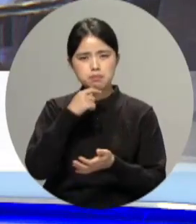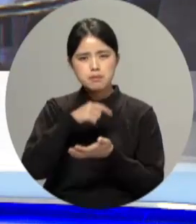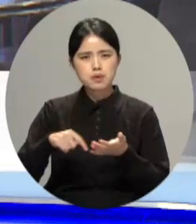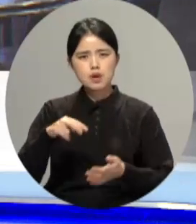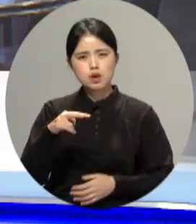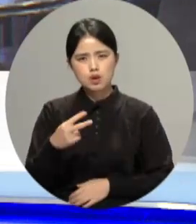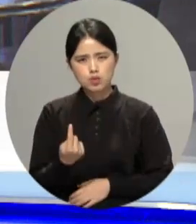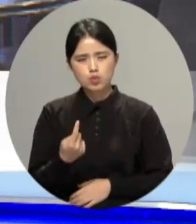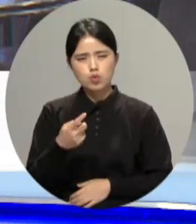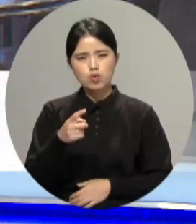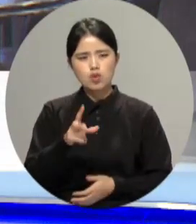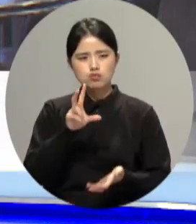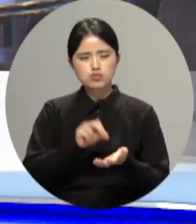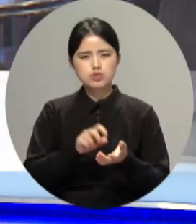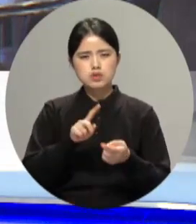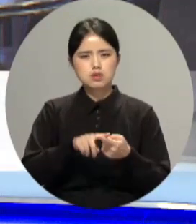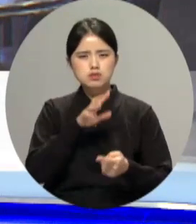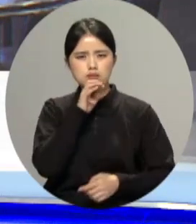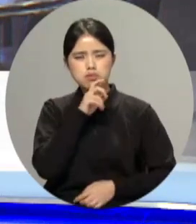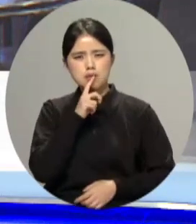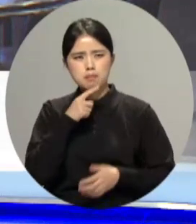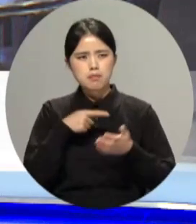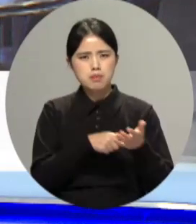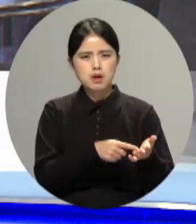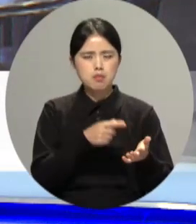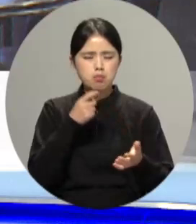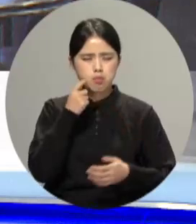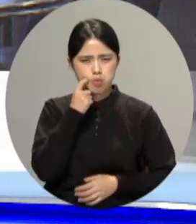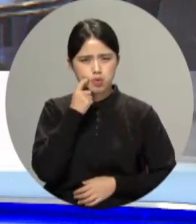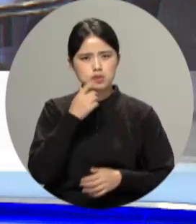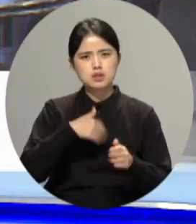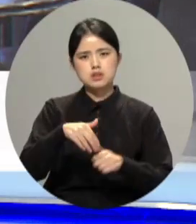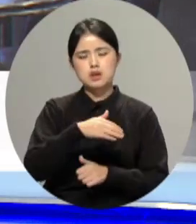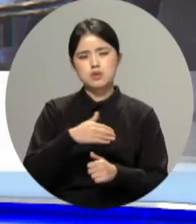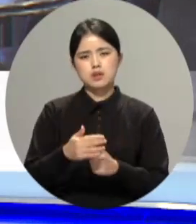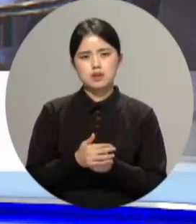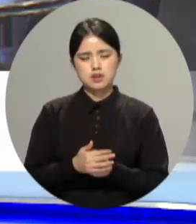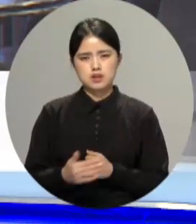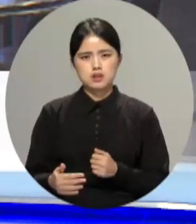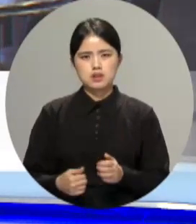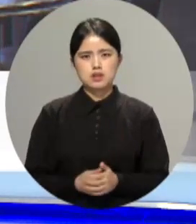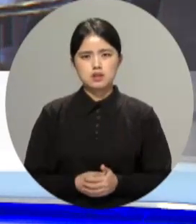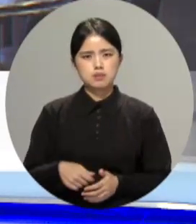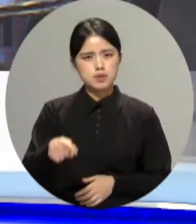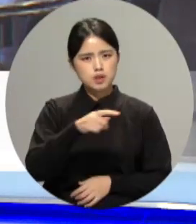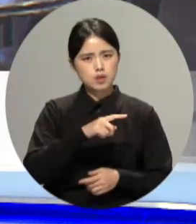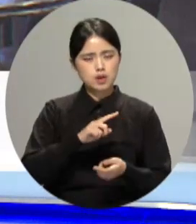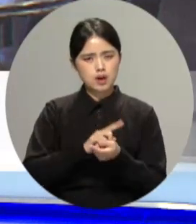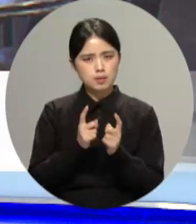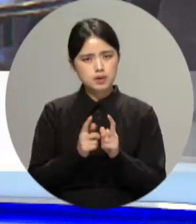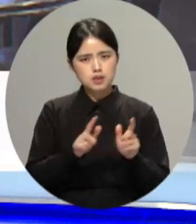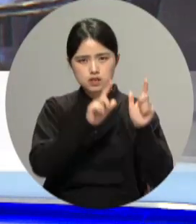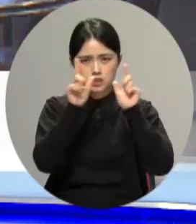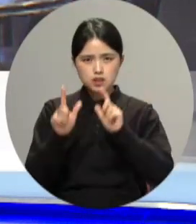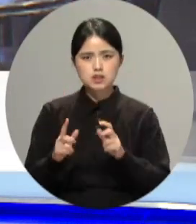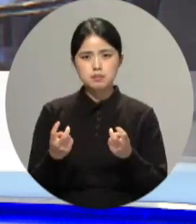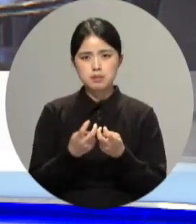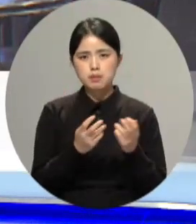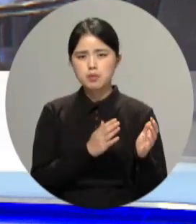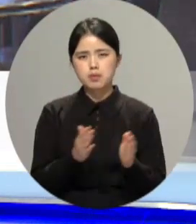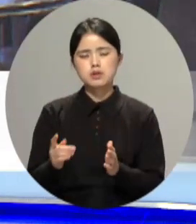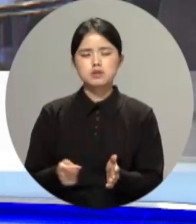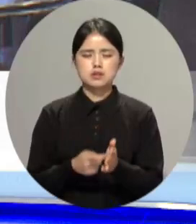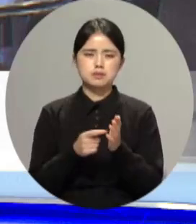당해도 문제를 제기하지 못하고 숨죽이고 있는 게 현실이어서 이들과의 공존 방안 마련이 시급한